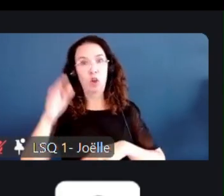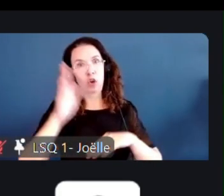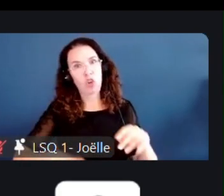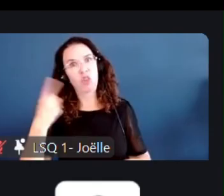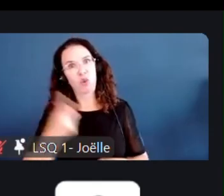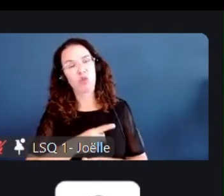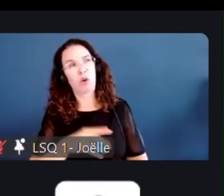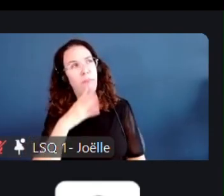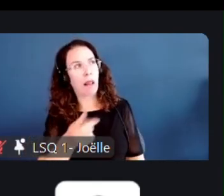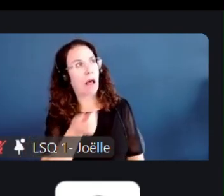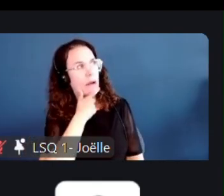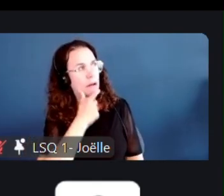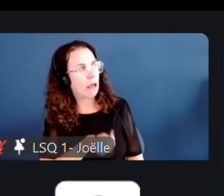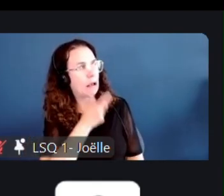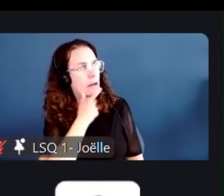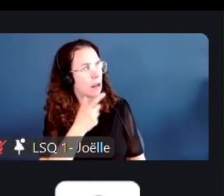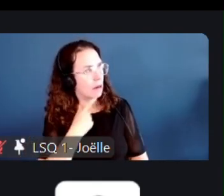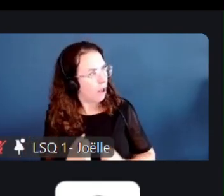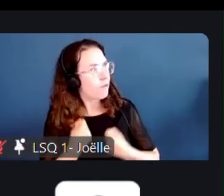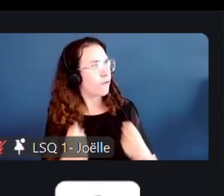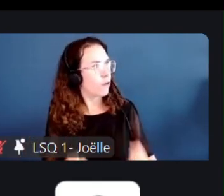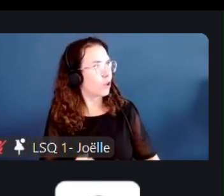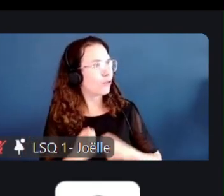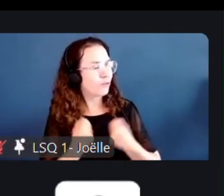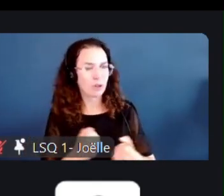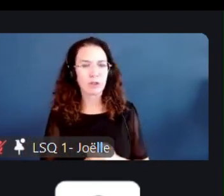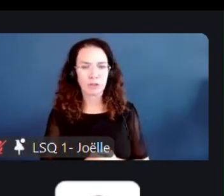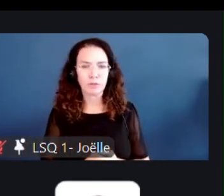devoir toujours parler anglais. J'ai remarqué qu'il